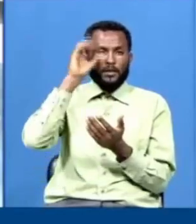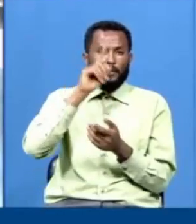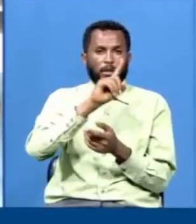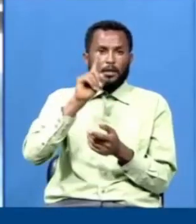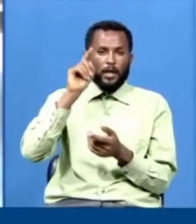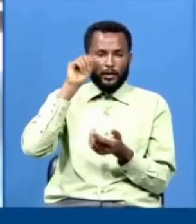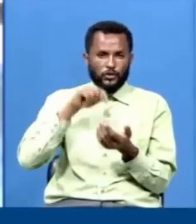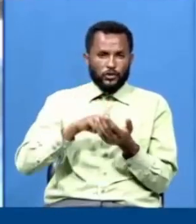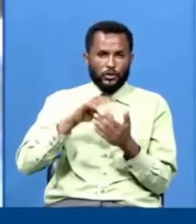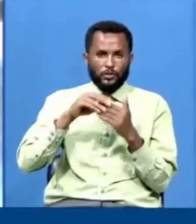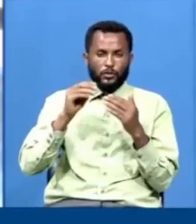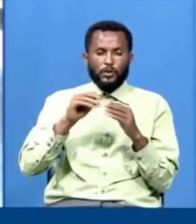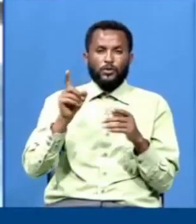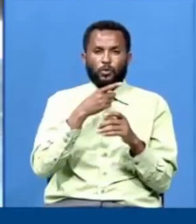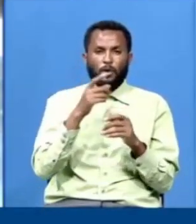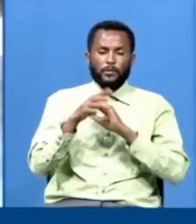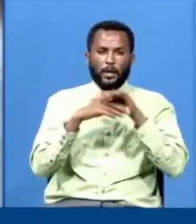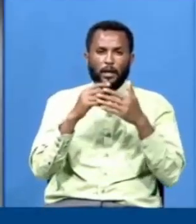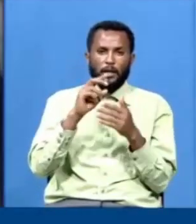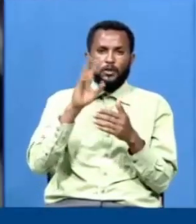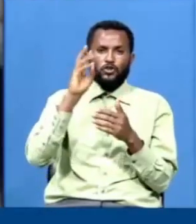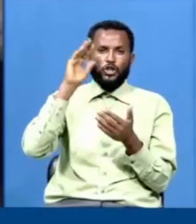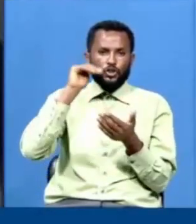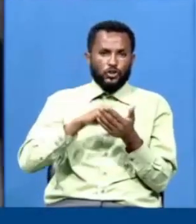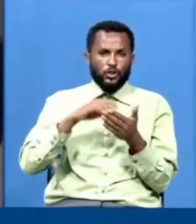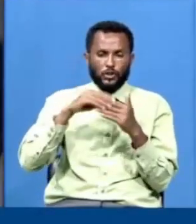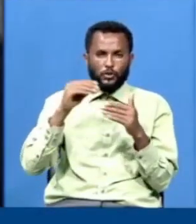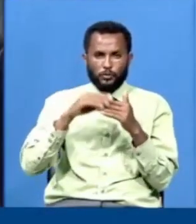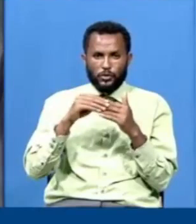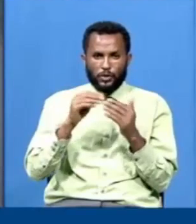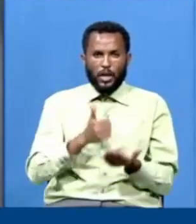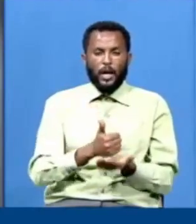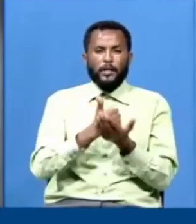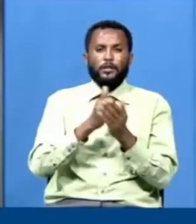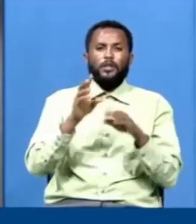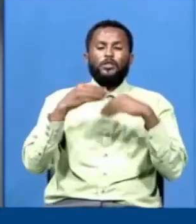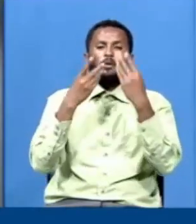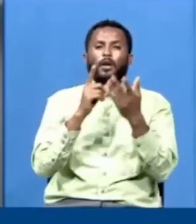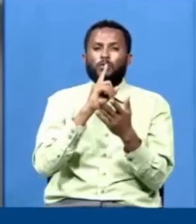ሕድሕዶም 1,000 ብር እንትኾን ብሓፈሻ ልዕሊ 60,000 ብር ሓገዝ ተዋሂቡ እዩ።